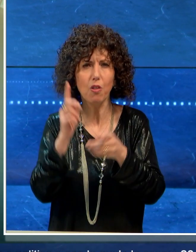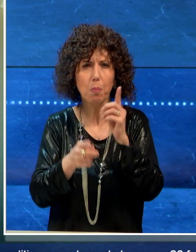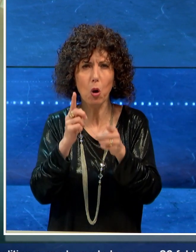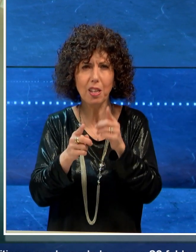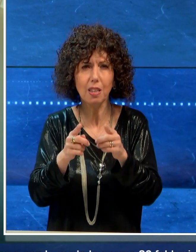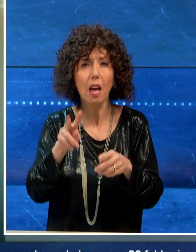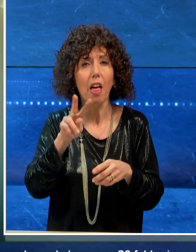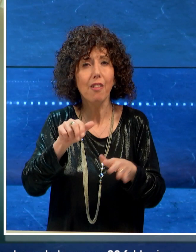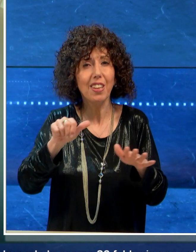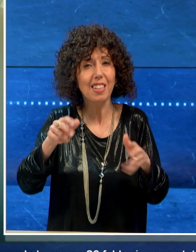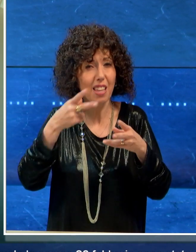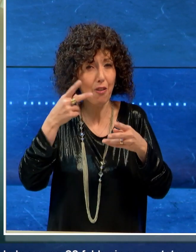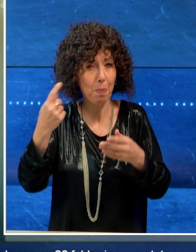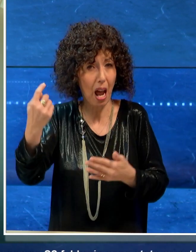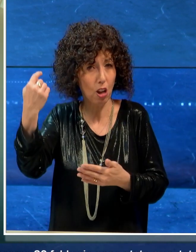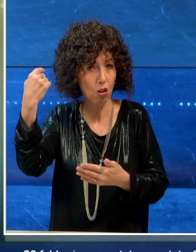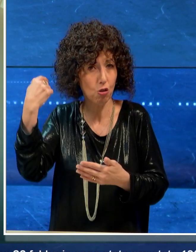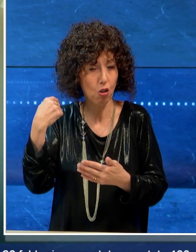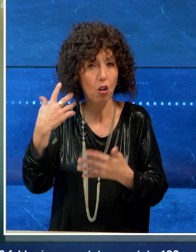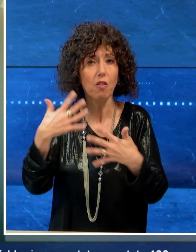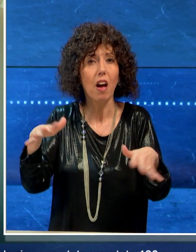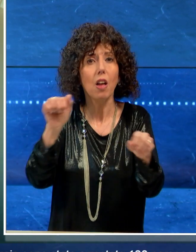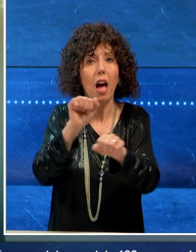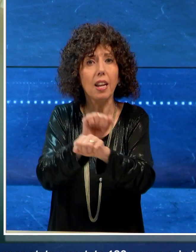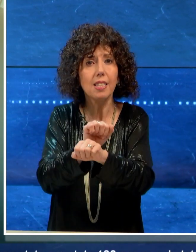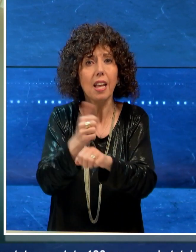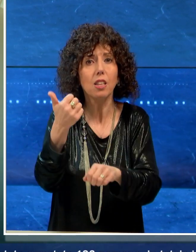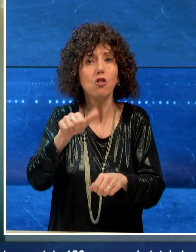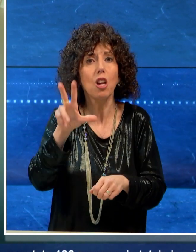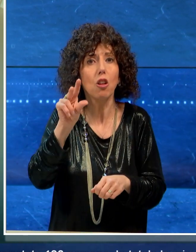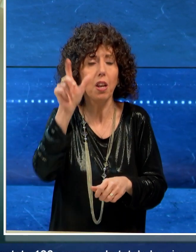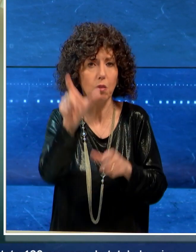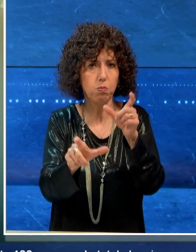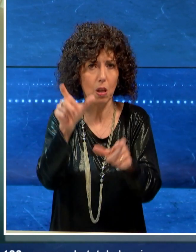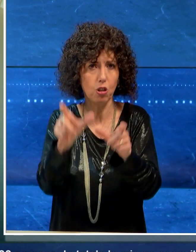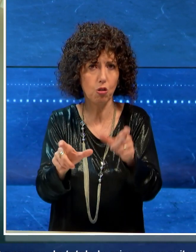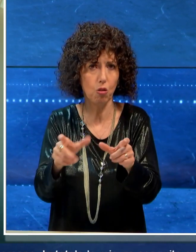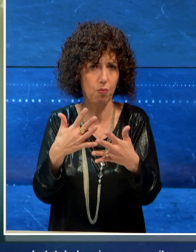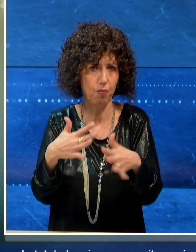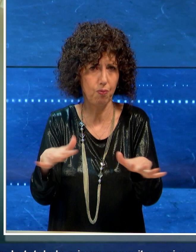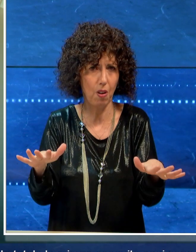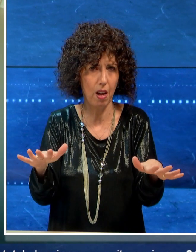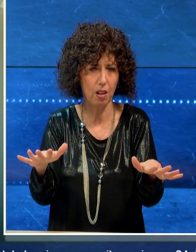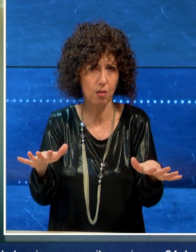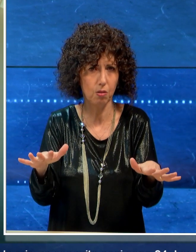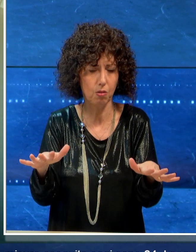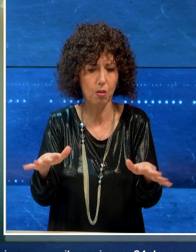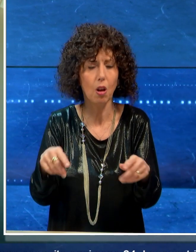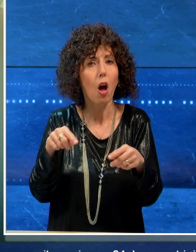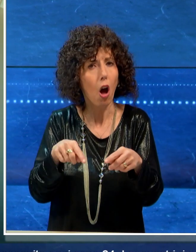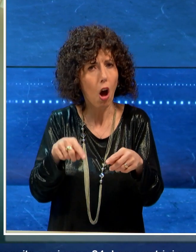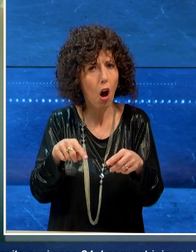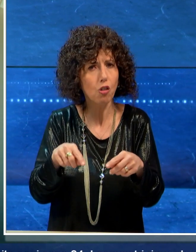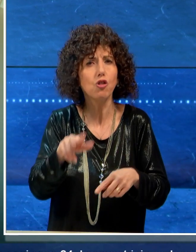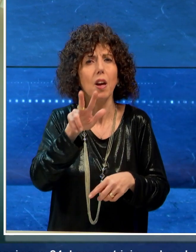scorso 26 febbraio sono state arrestate 130 persone in totale le misure eseguite Oggi